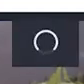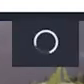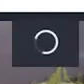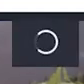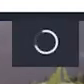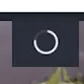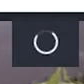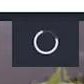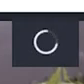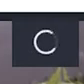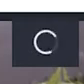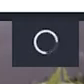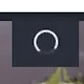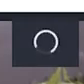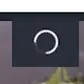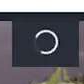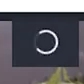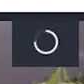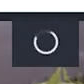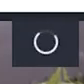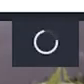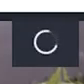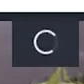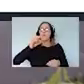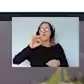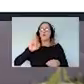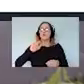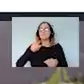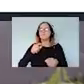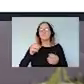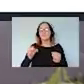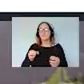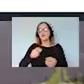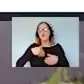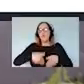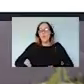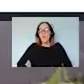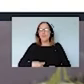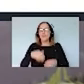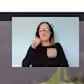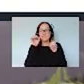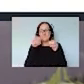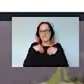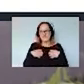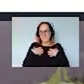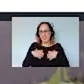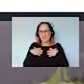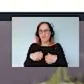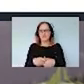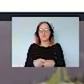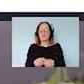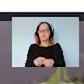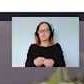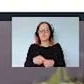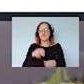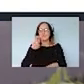się będą Państwo czuli na takim webinarze. Moje emoji na dziś to jest głodny borsuk, albo angielska nazwa to jest